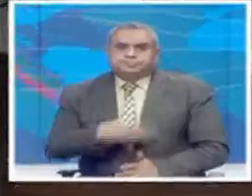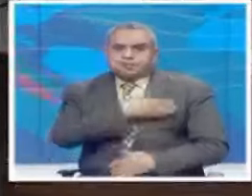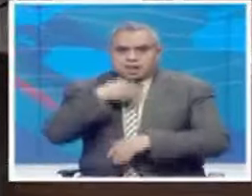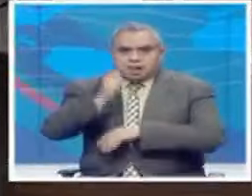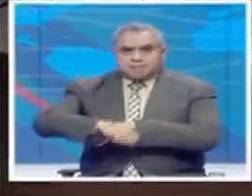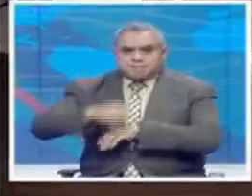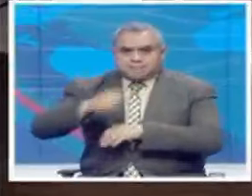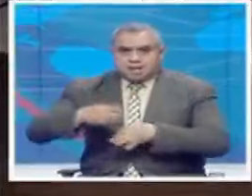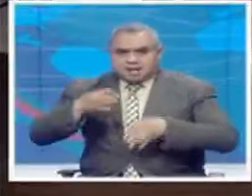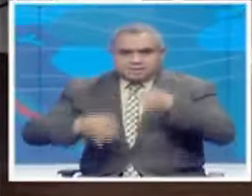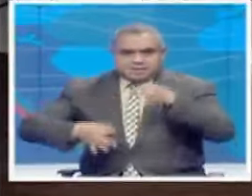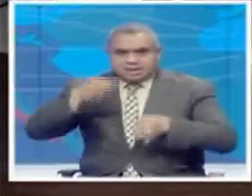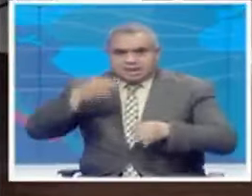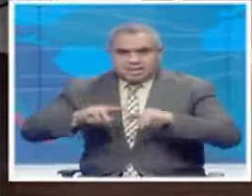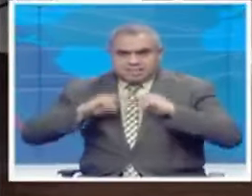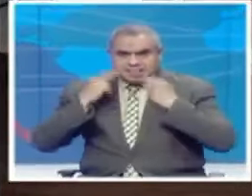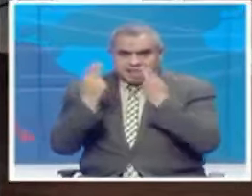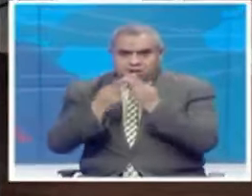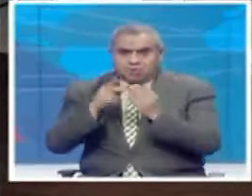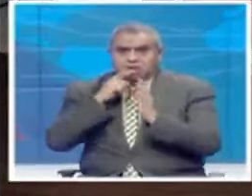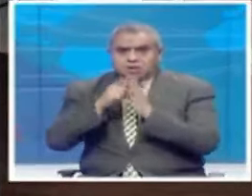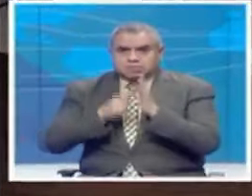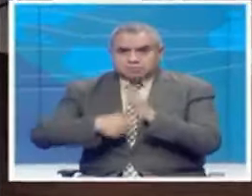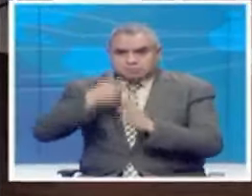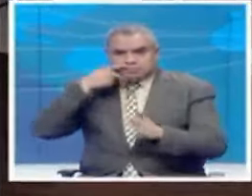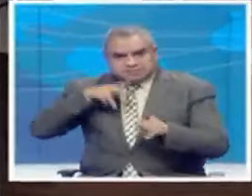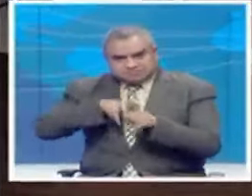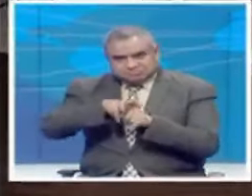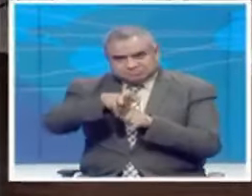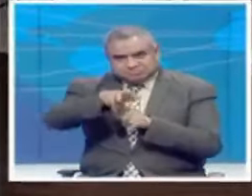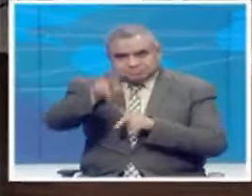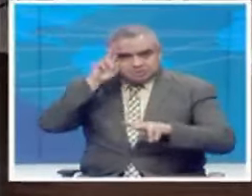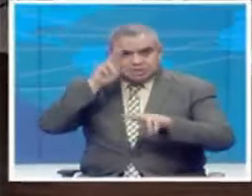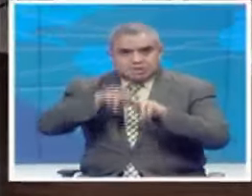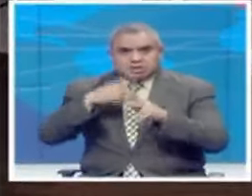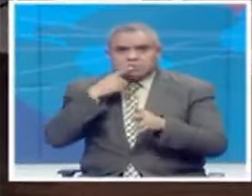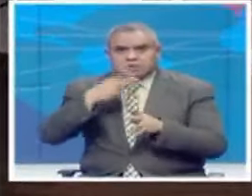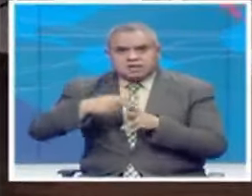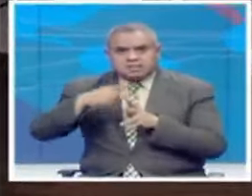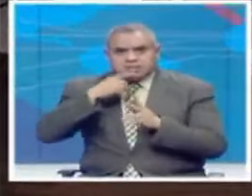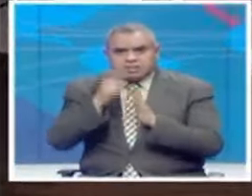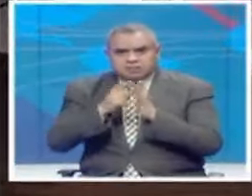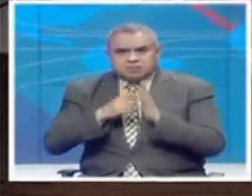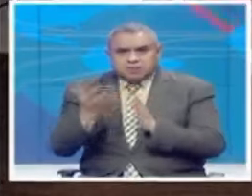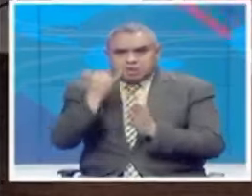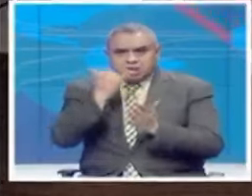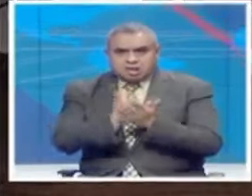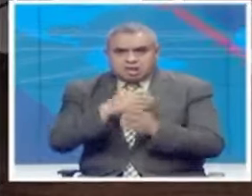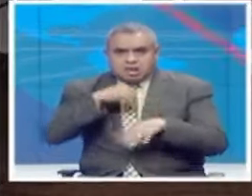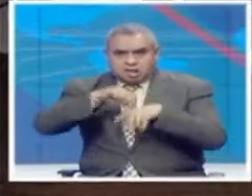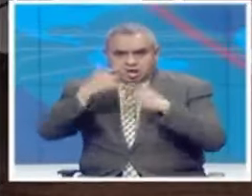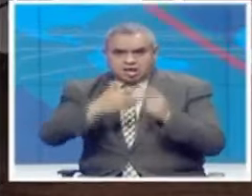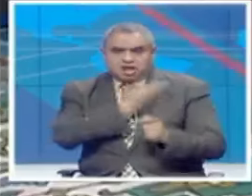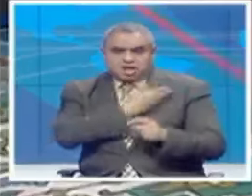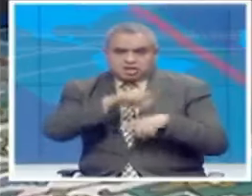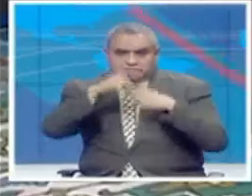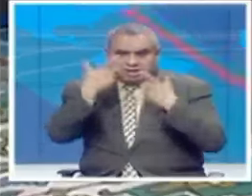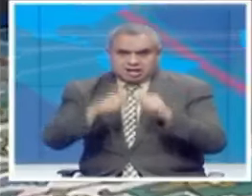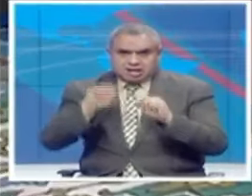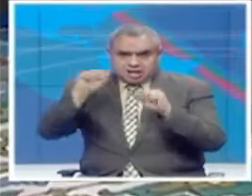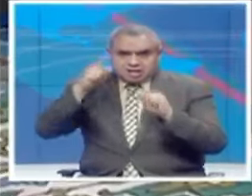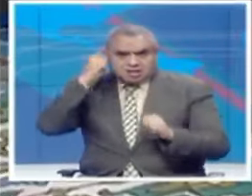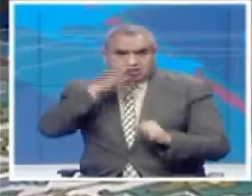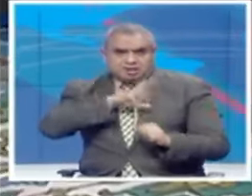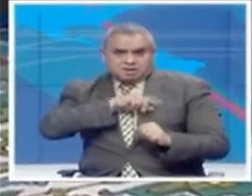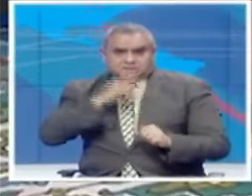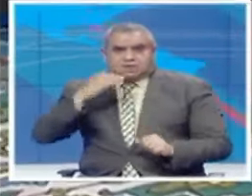محكمة العدل الدولية تتخذ إجراءات عاجلة ضد إسرائيل باستثناء وقف عملياتها العسكرية في غزة. فلسطين